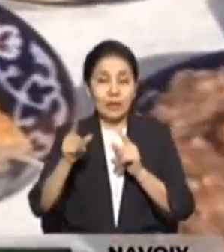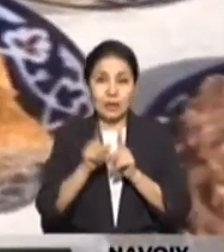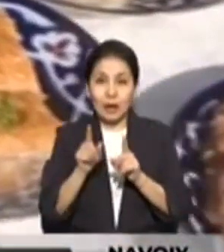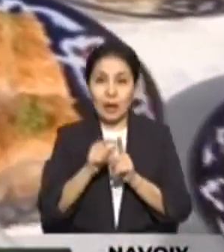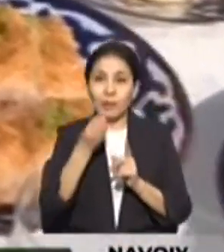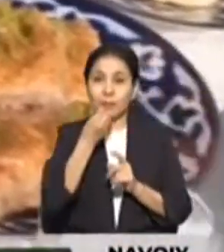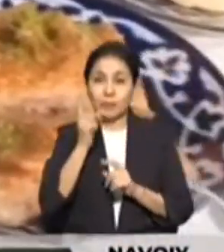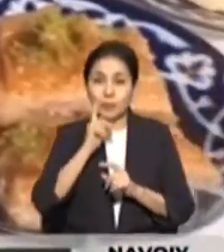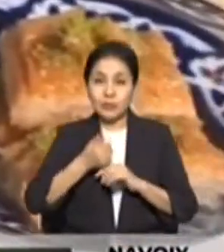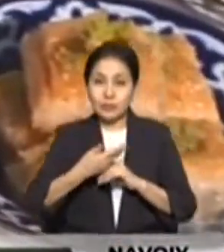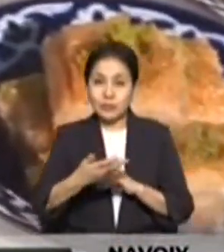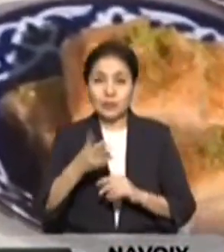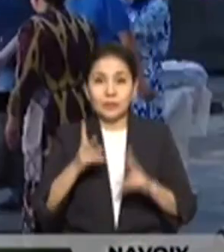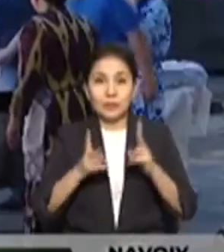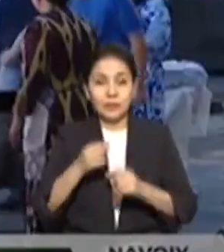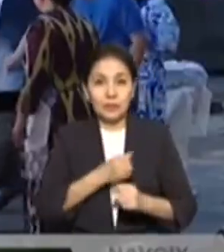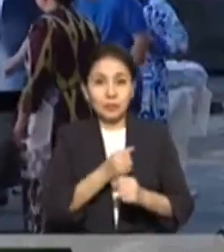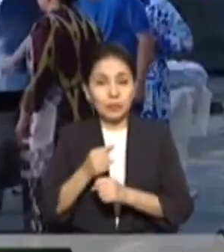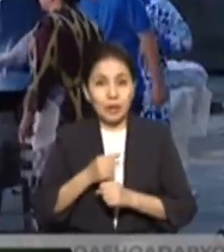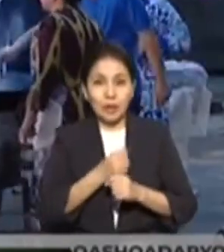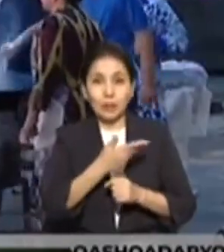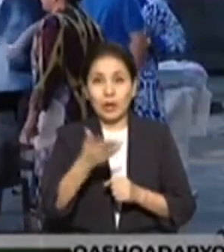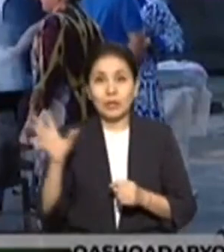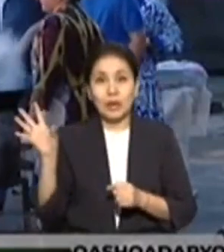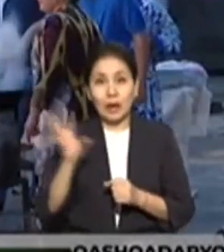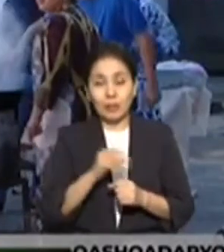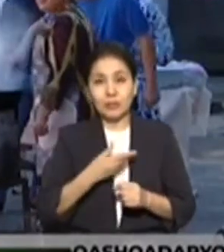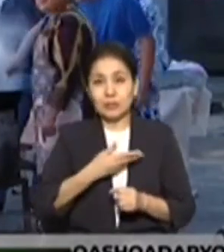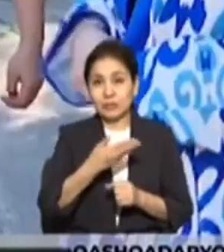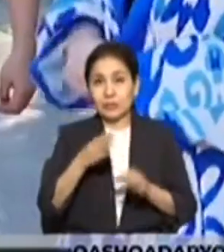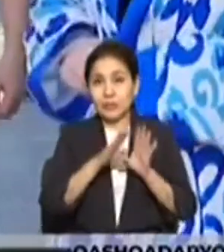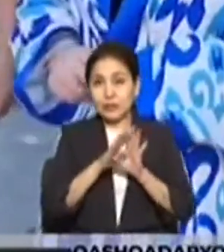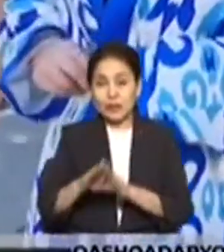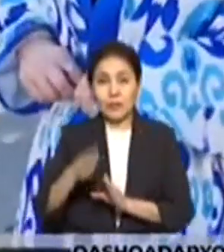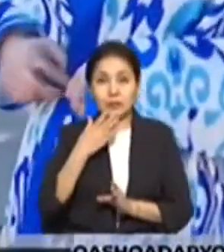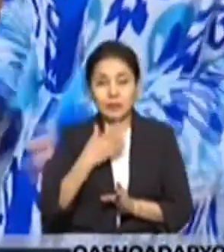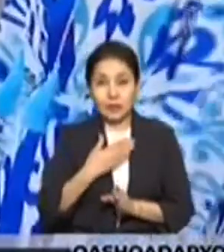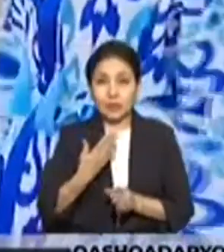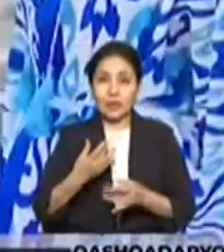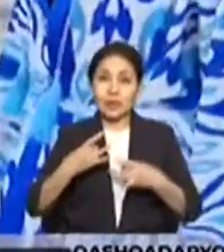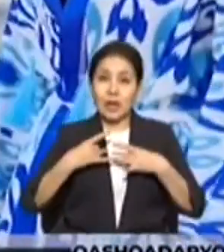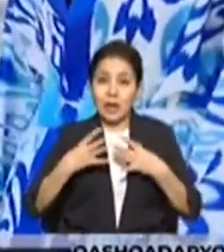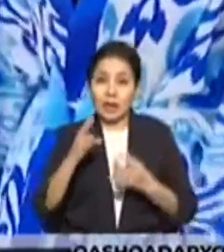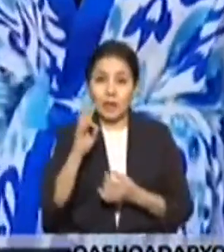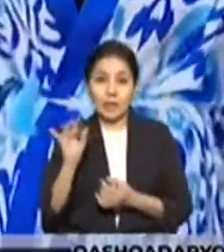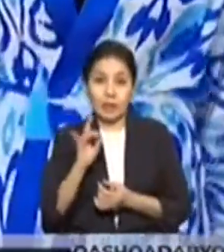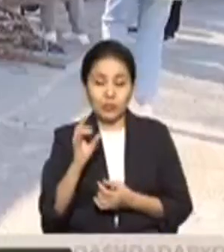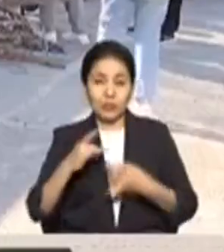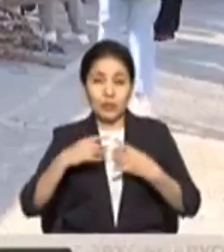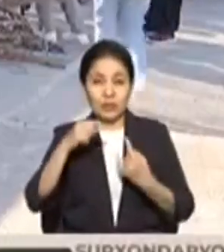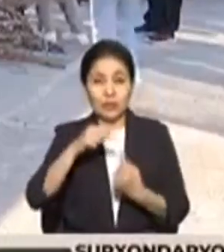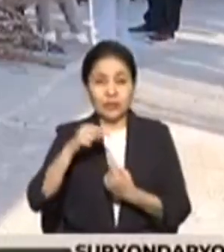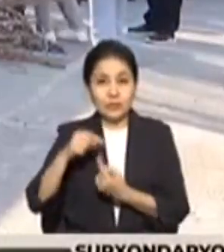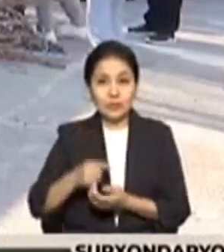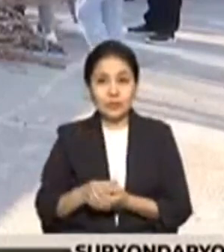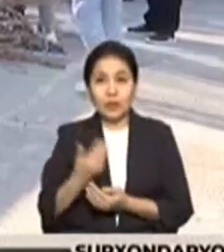taomlar u doshqozonlarda qaynayotgan usmalak. Bularning bari barchamiz birdek sevadigan ayyom, Navroz bayramining o'ziga xos